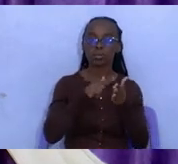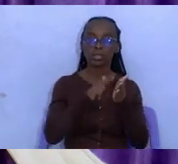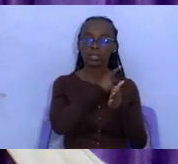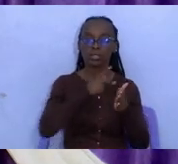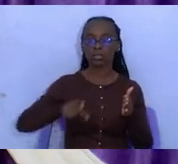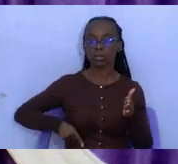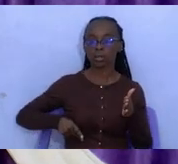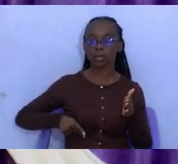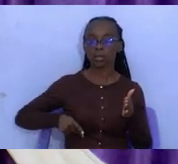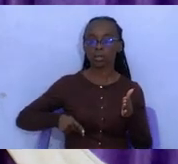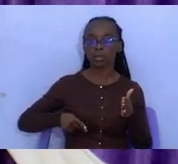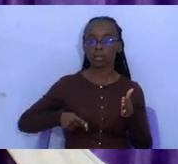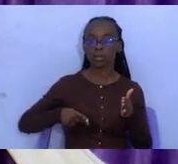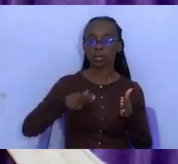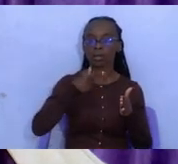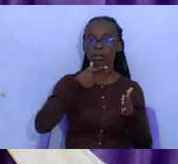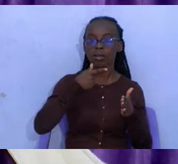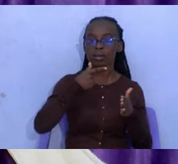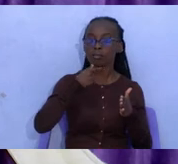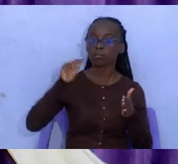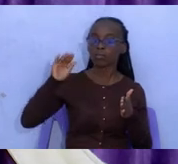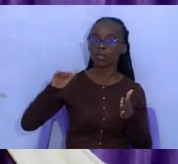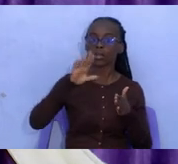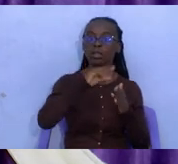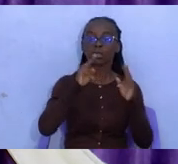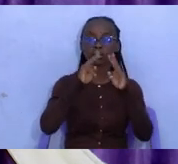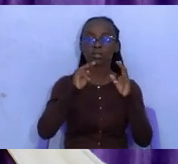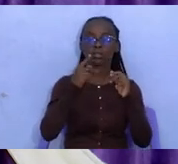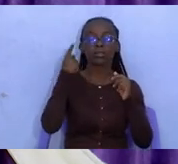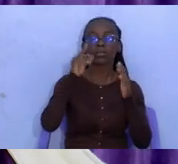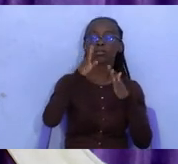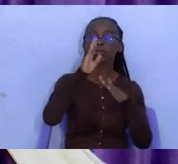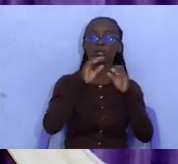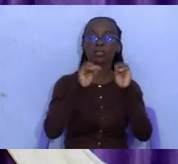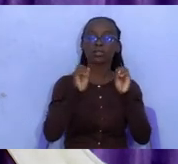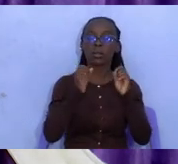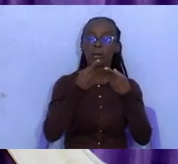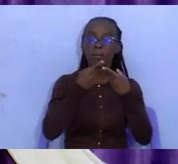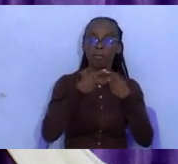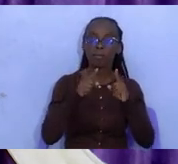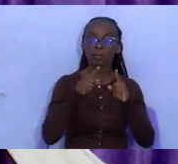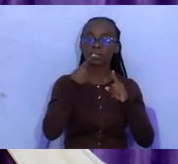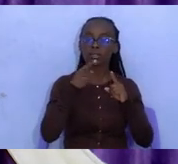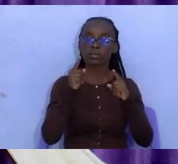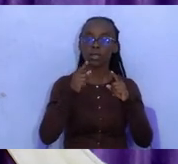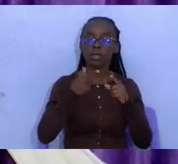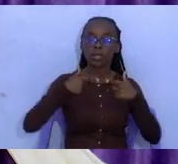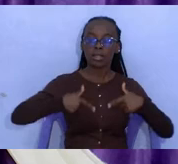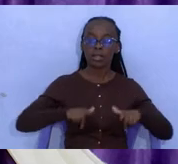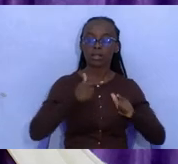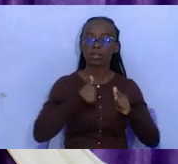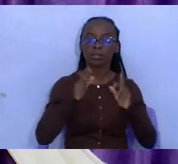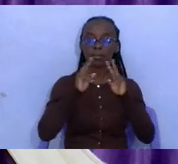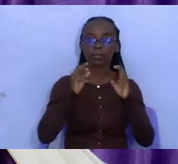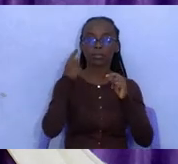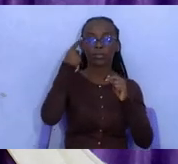wacha nimtafute Mungu, ndio Mungu atanisaidia hata wazee wasinyang'anye ufalme. Lakini si hivyo mtu wa Mungu. Maandiko